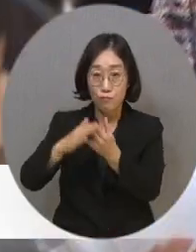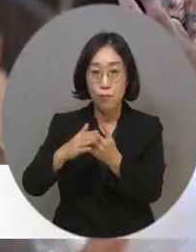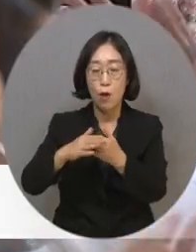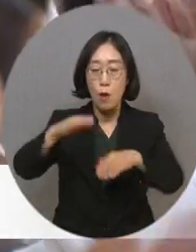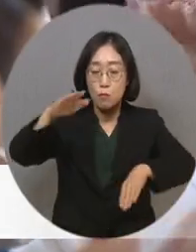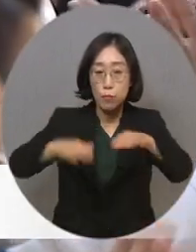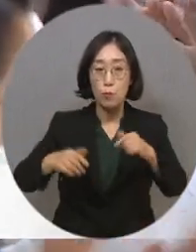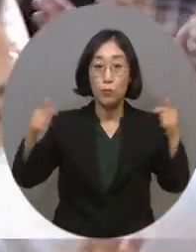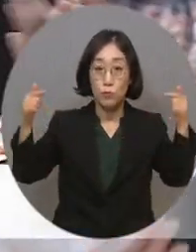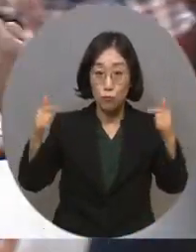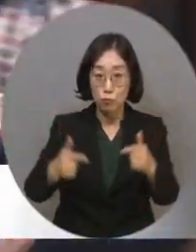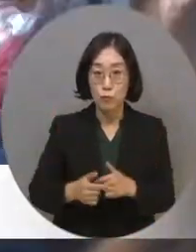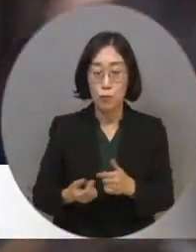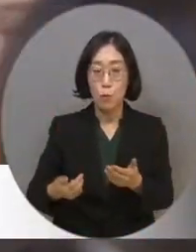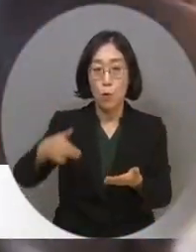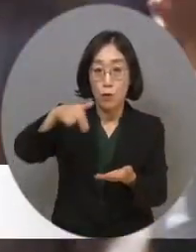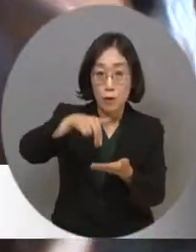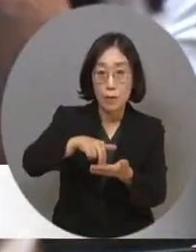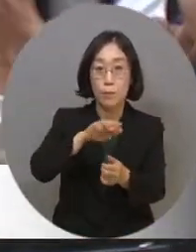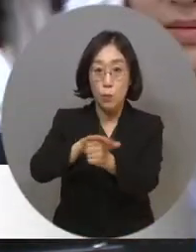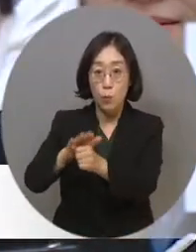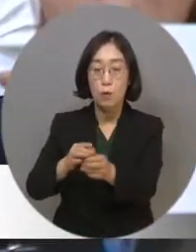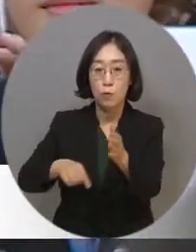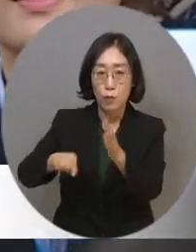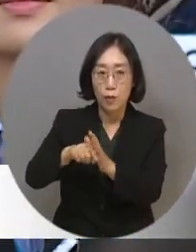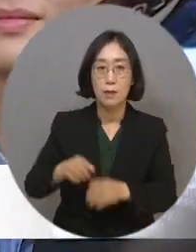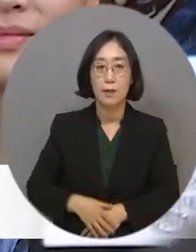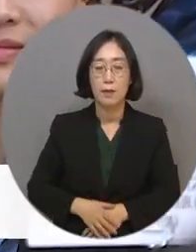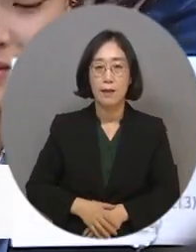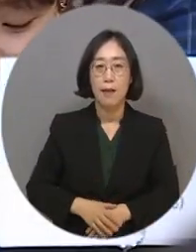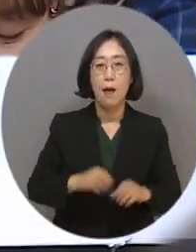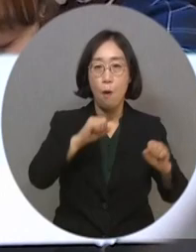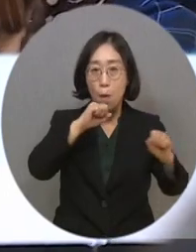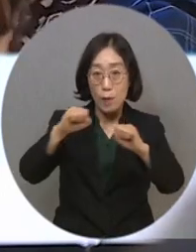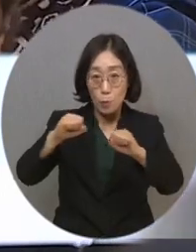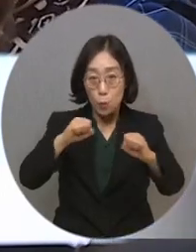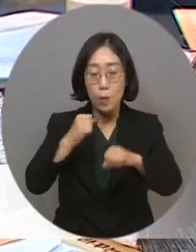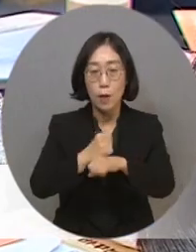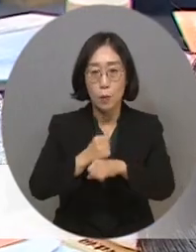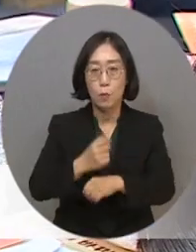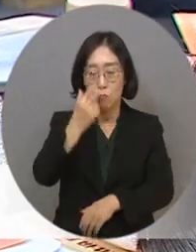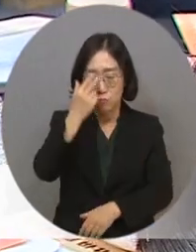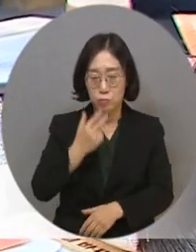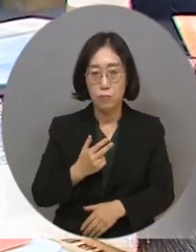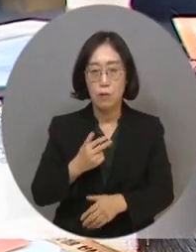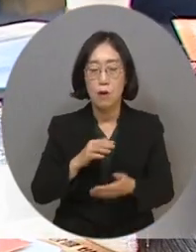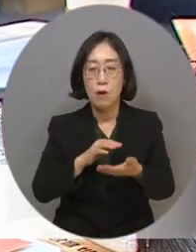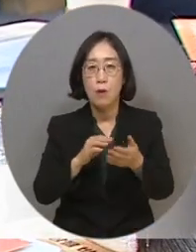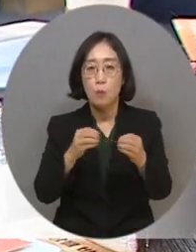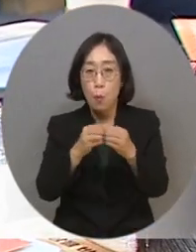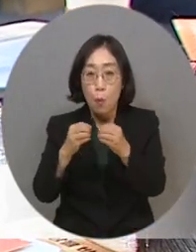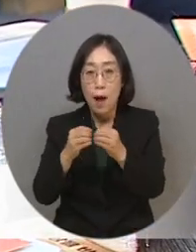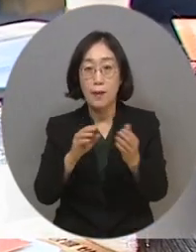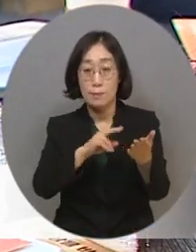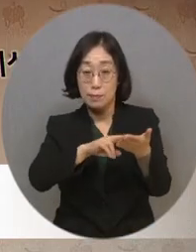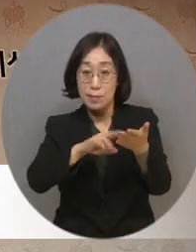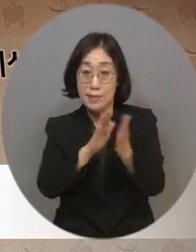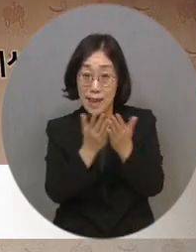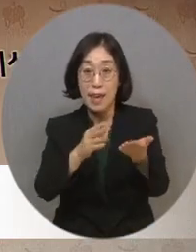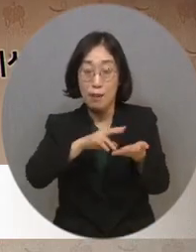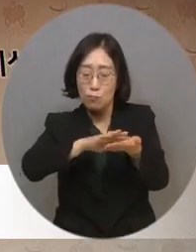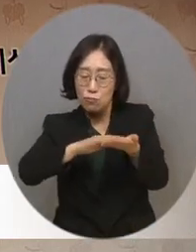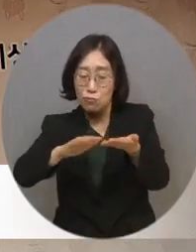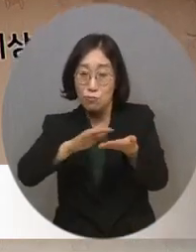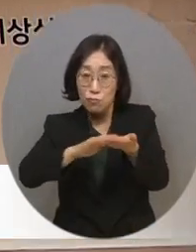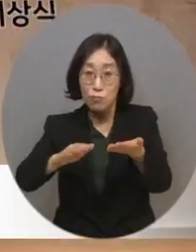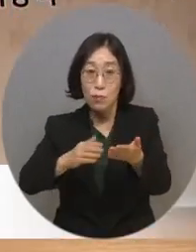해소하고 경제적 자립을 지원하는 퓨처메이커스 캠페인, 시각장애인을 위한 점자동화책 제작과 배포를 통해